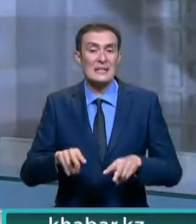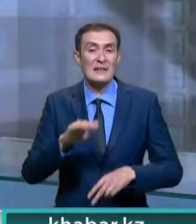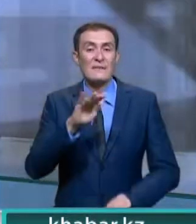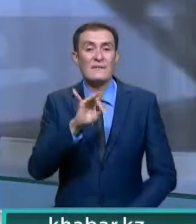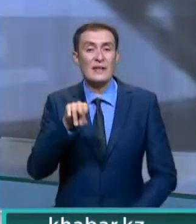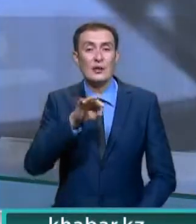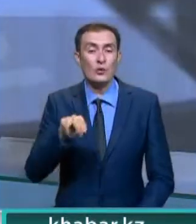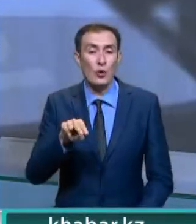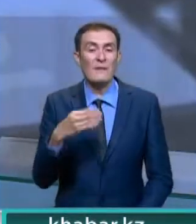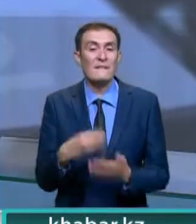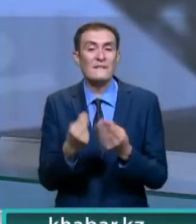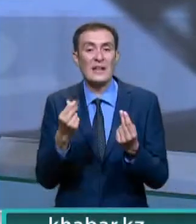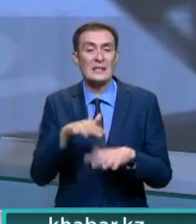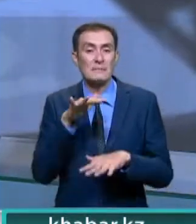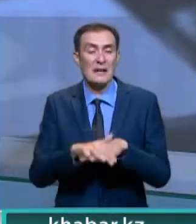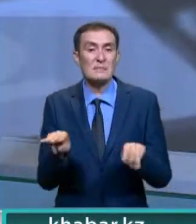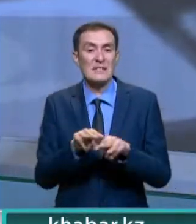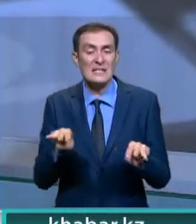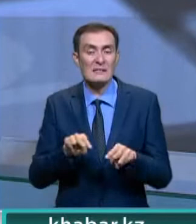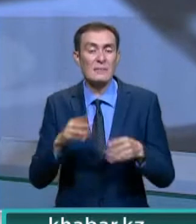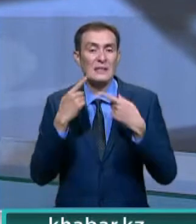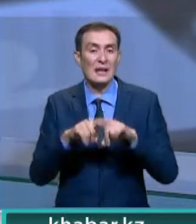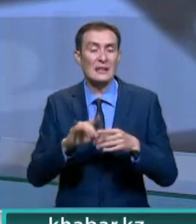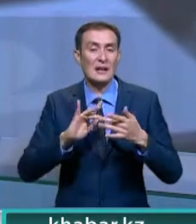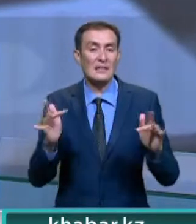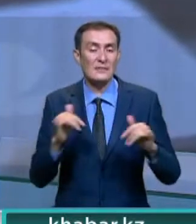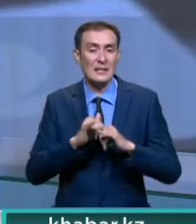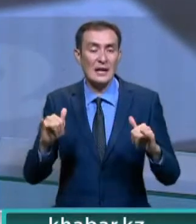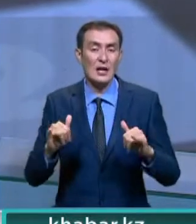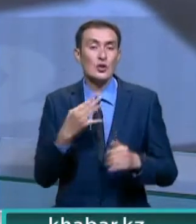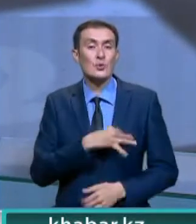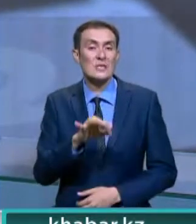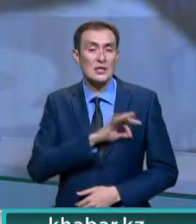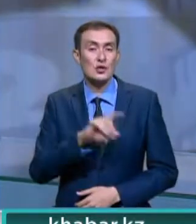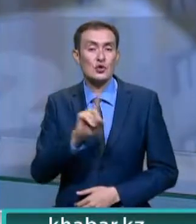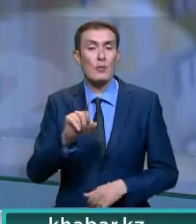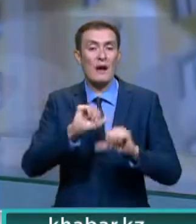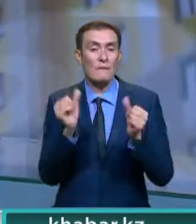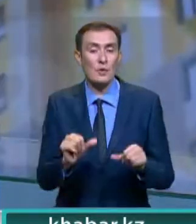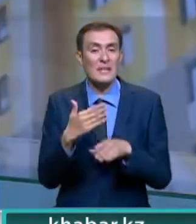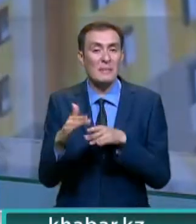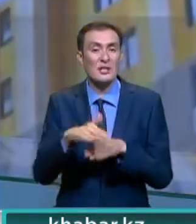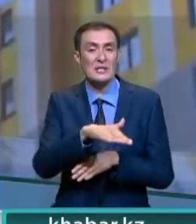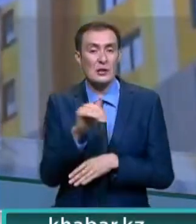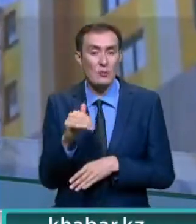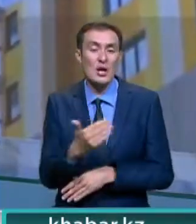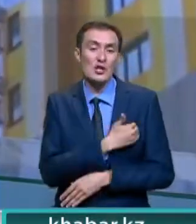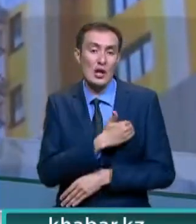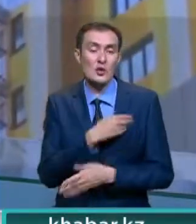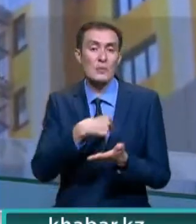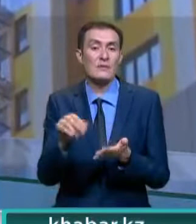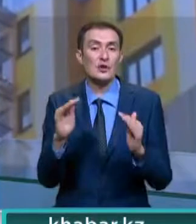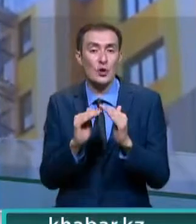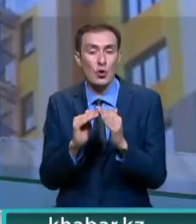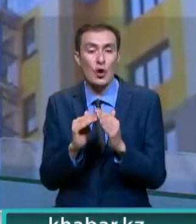Freedom Finance Bank совместно с министерствами цифрового развития и юстиции. Чтобы оформить ипотечный заем, желающим приобрести